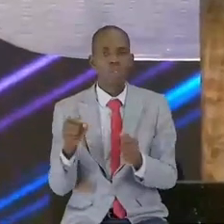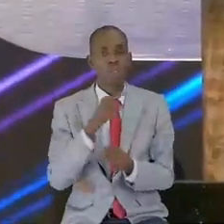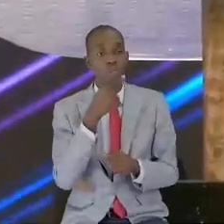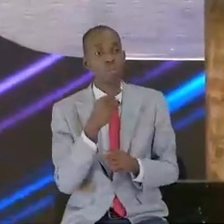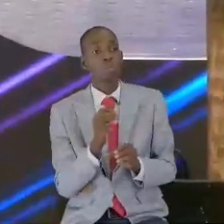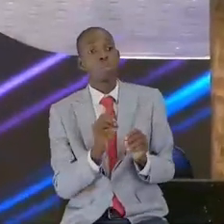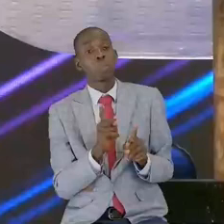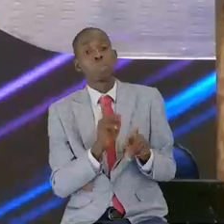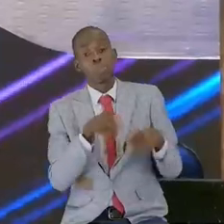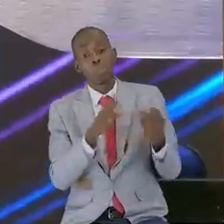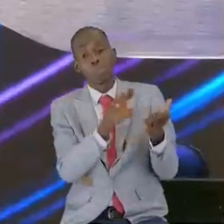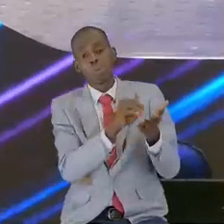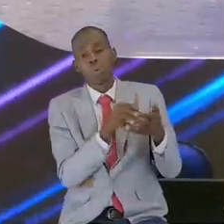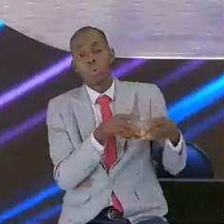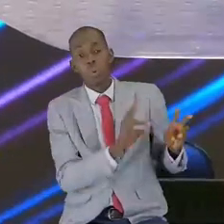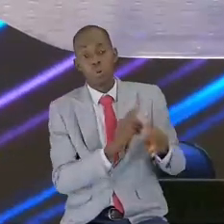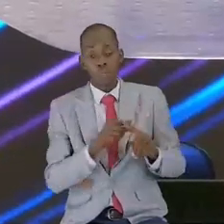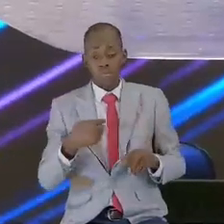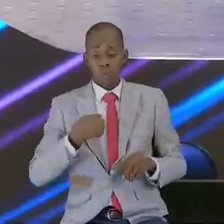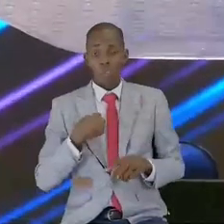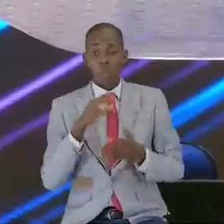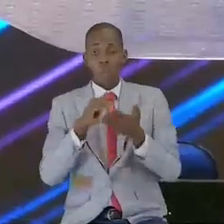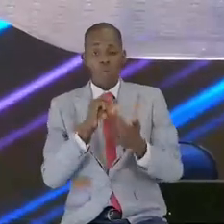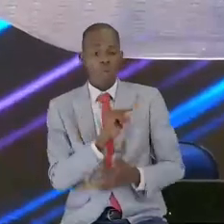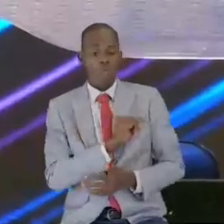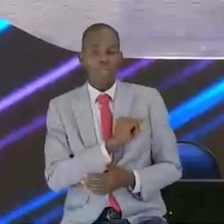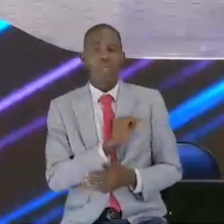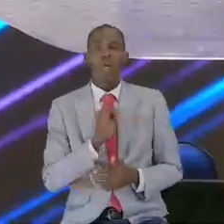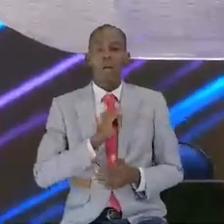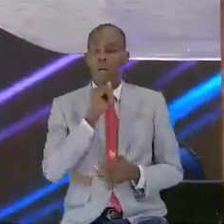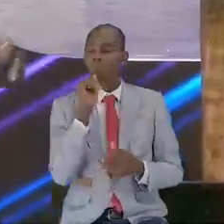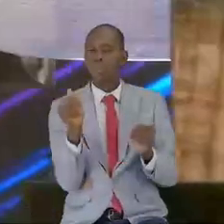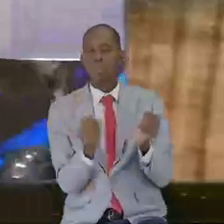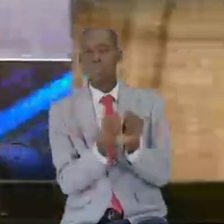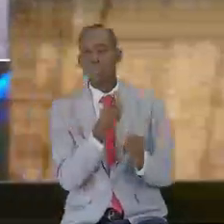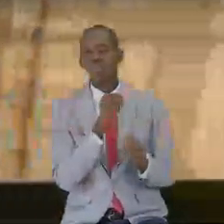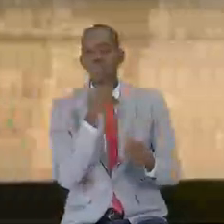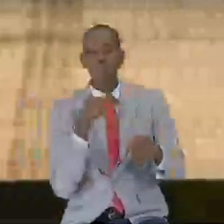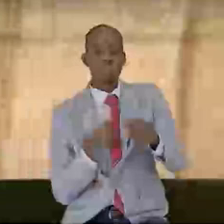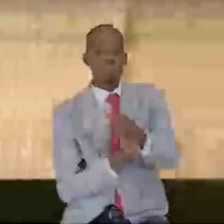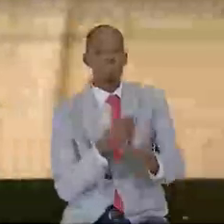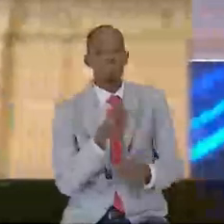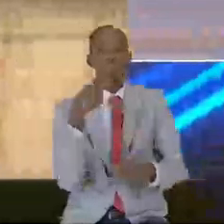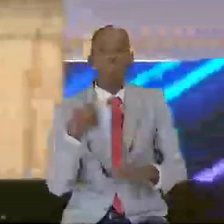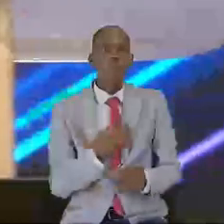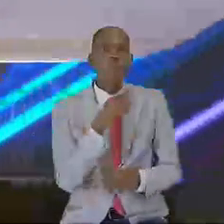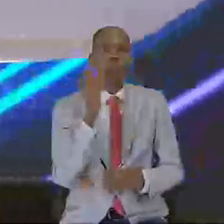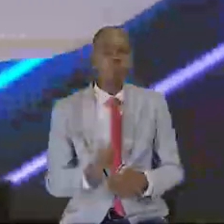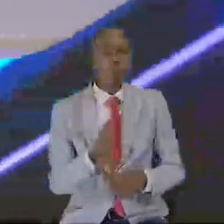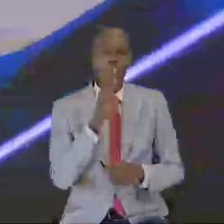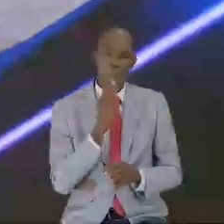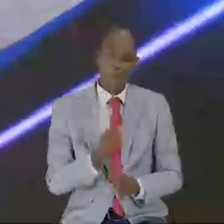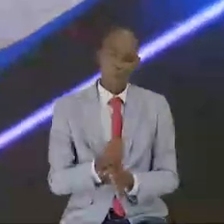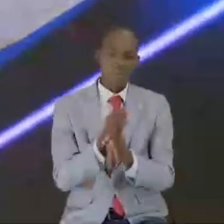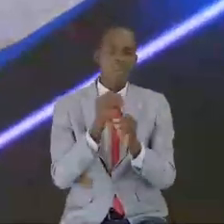d'accord. Fais ce que tu veux. Moi, ta conscience, je ne suis pas avec toi. Nous devons donc être fidèles en